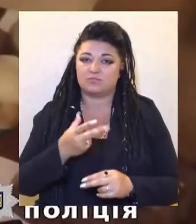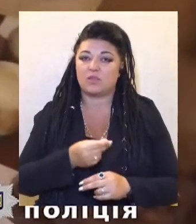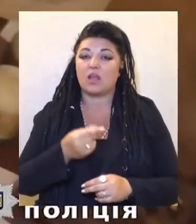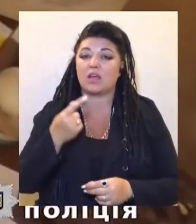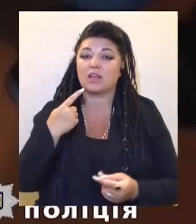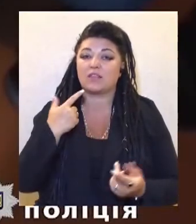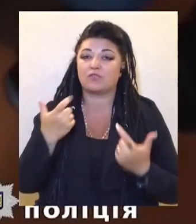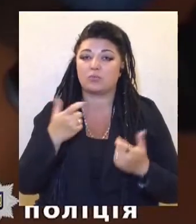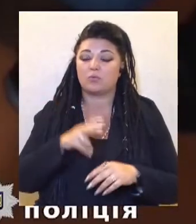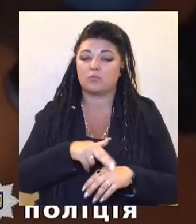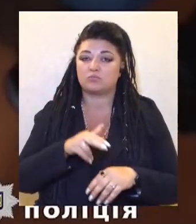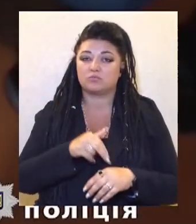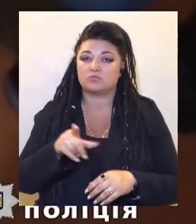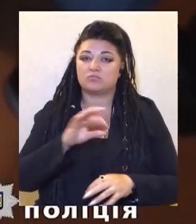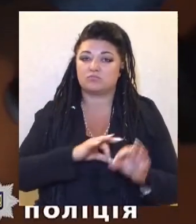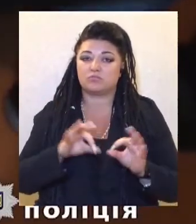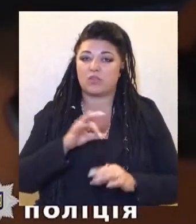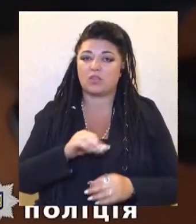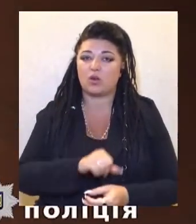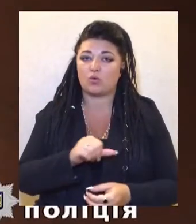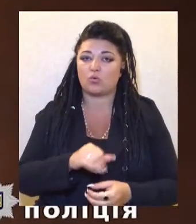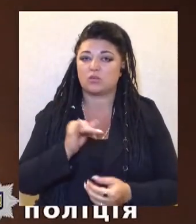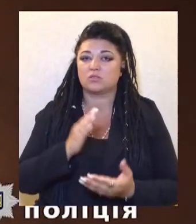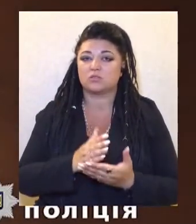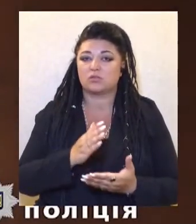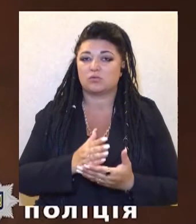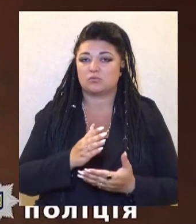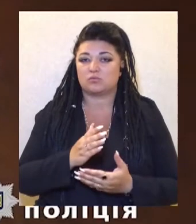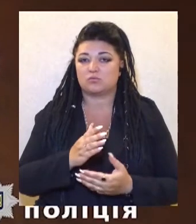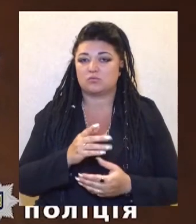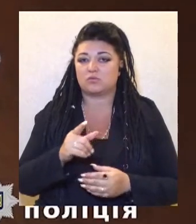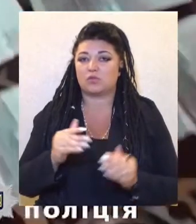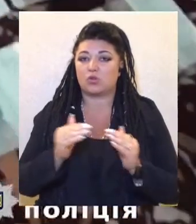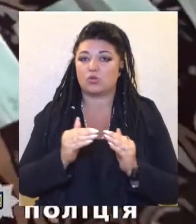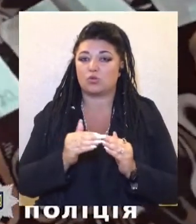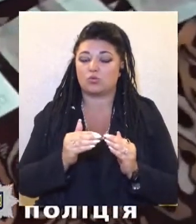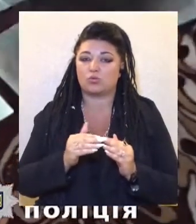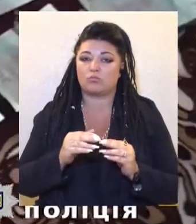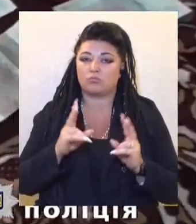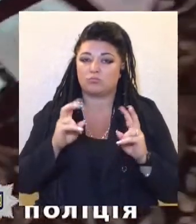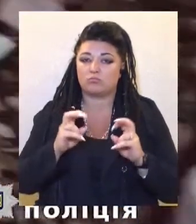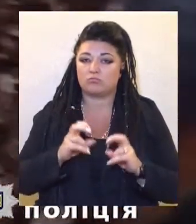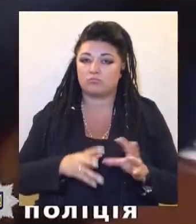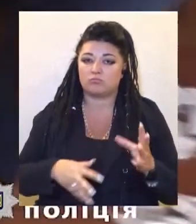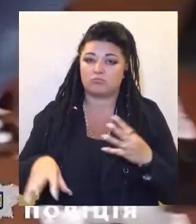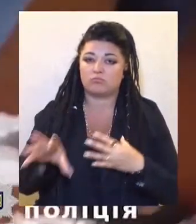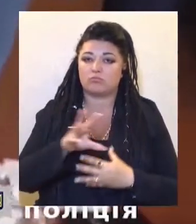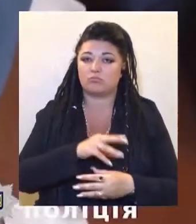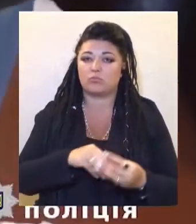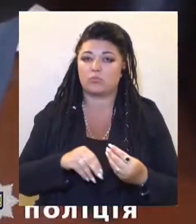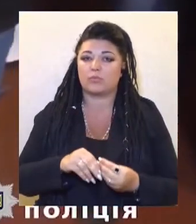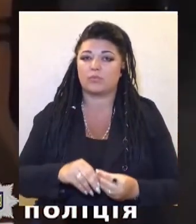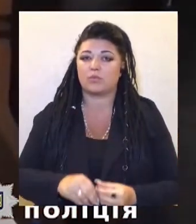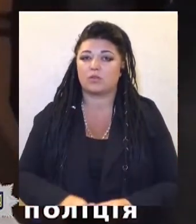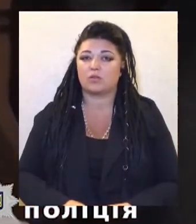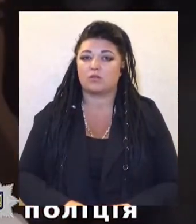затримана вживає наркотики та знаходиться на обліку в медичній установі. Вдома вона робила опій, розфасовувала його в шприци і продавала. За